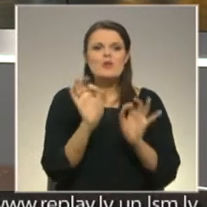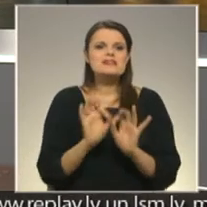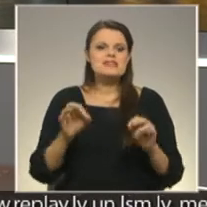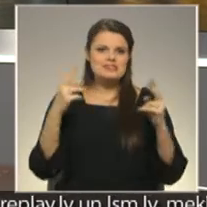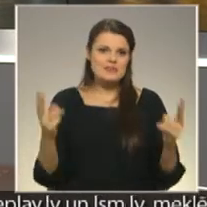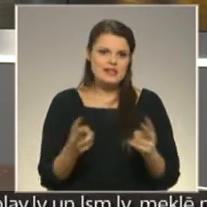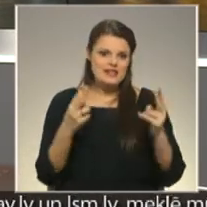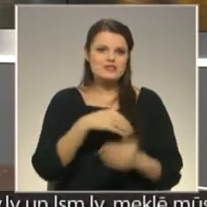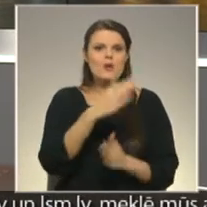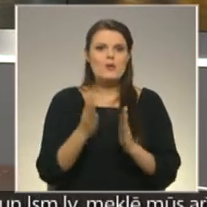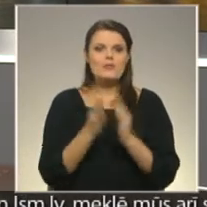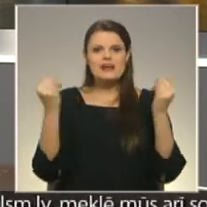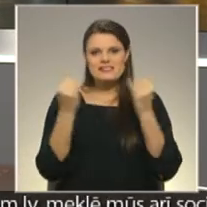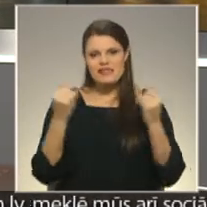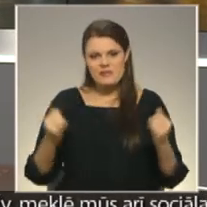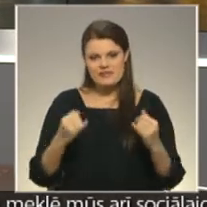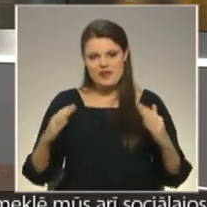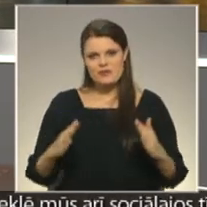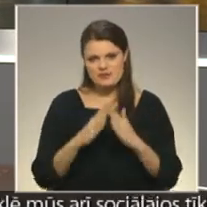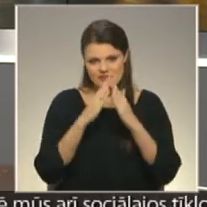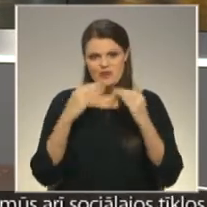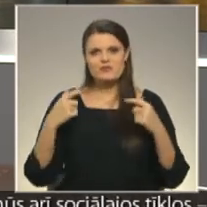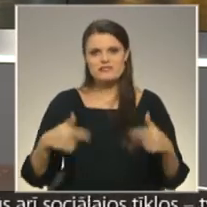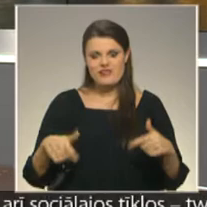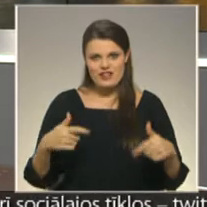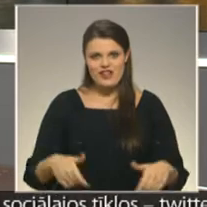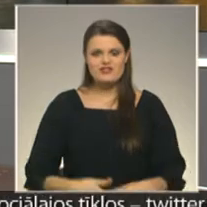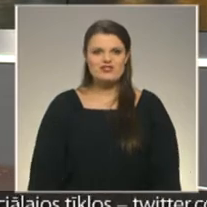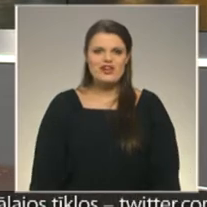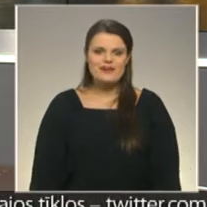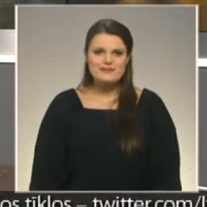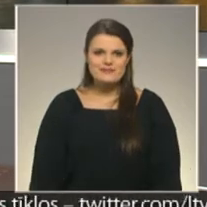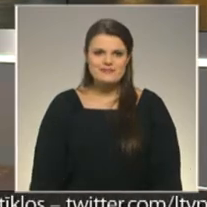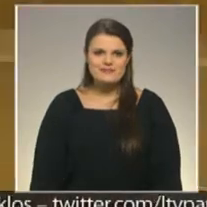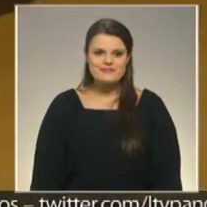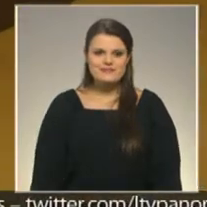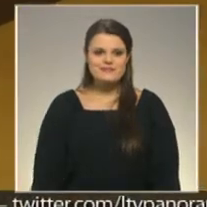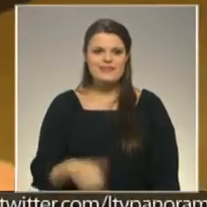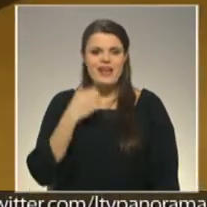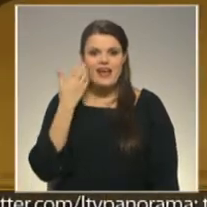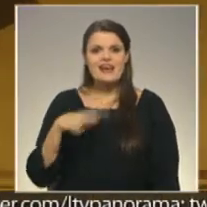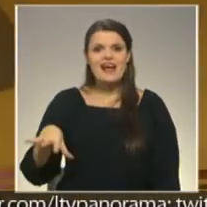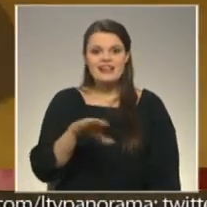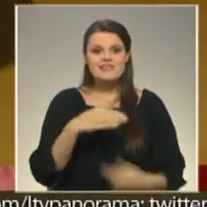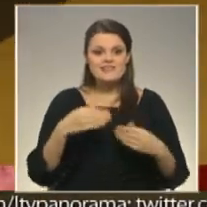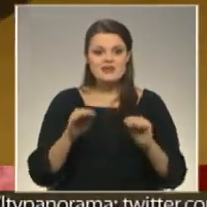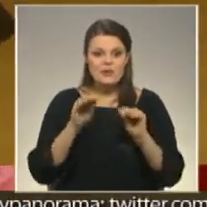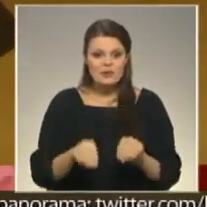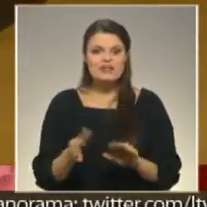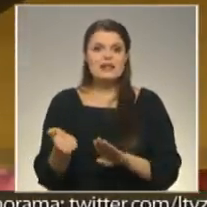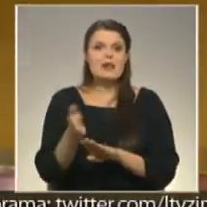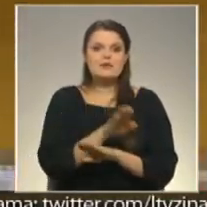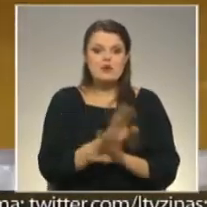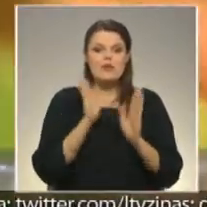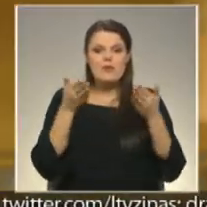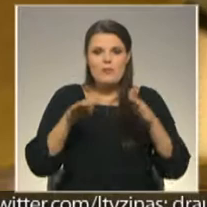skaistākajām tradīcijām ir kopīga Ziemassvētku svinēšana. Un tajā viesojas arī Aikīnce. Kad viss ir uzlikts, tad jūs ņemsiet nost